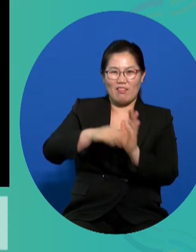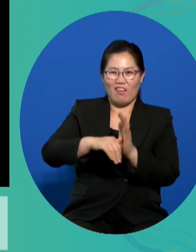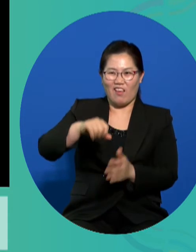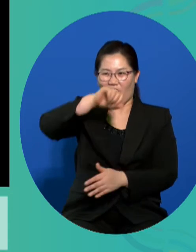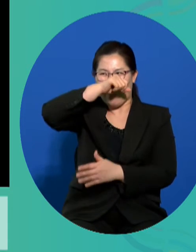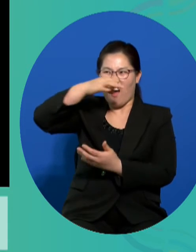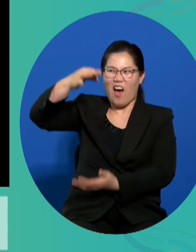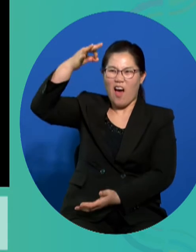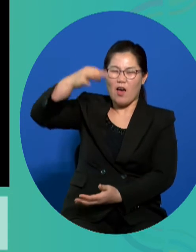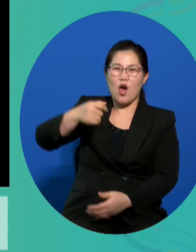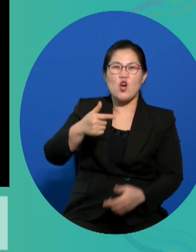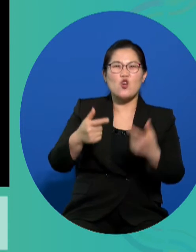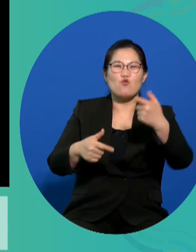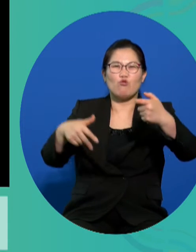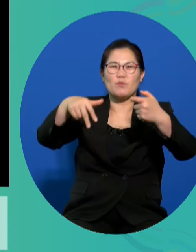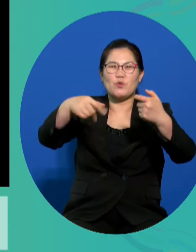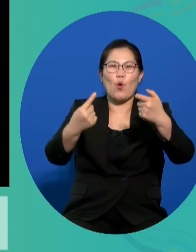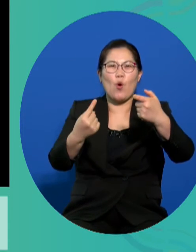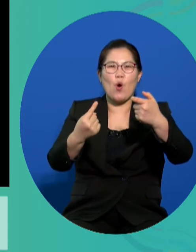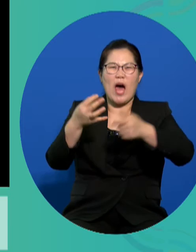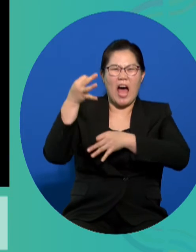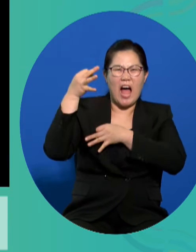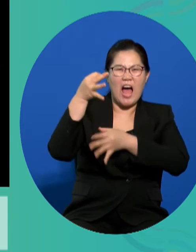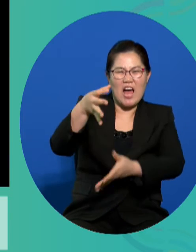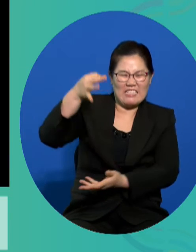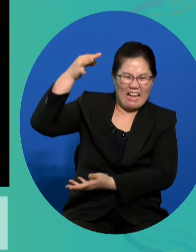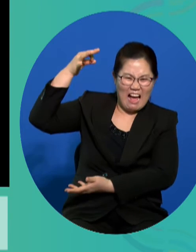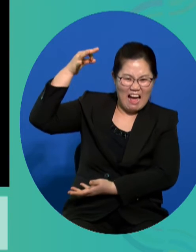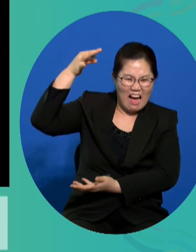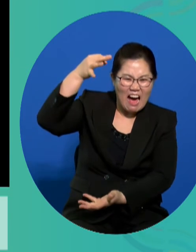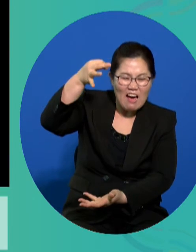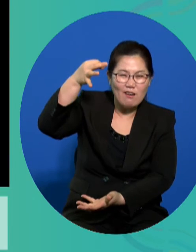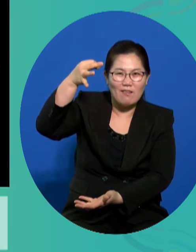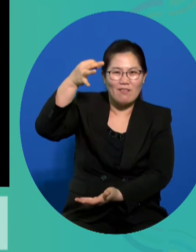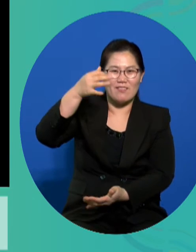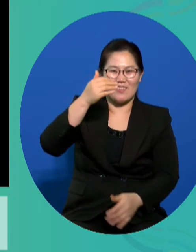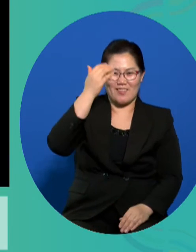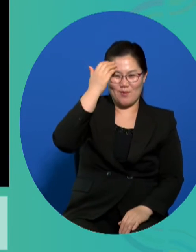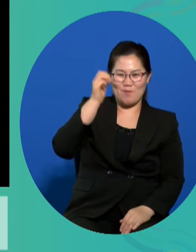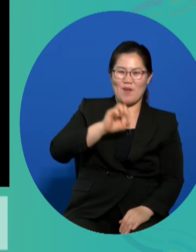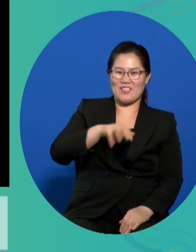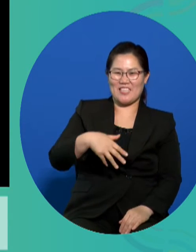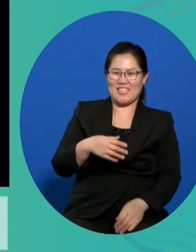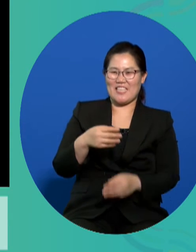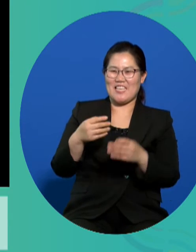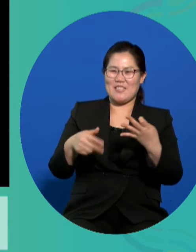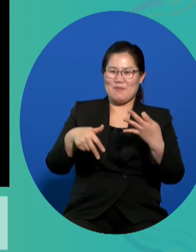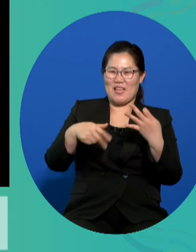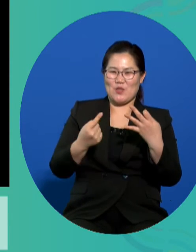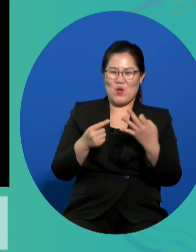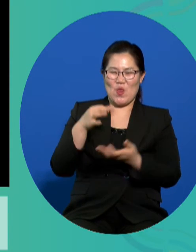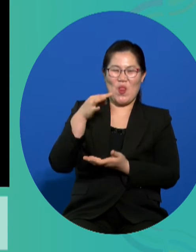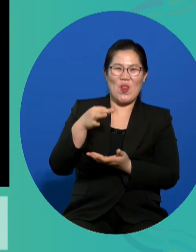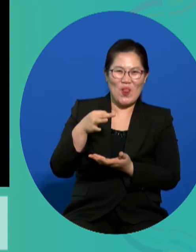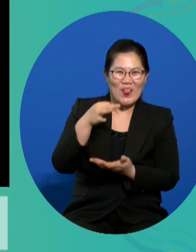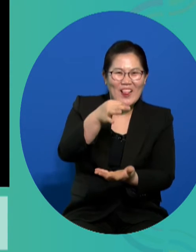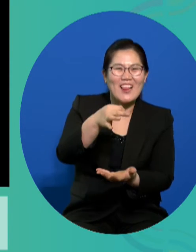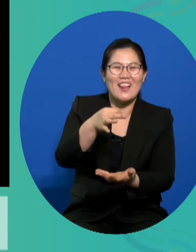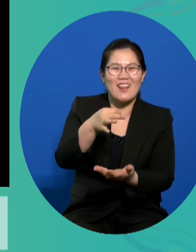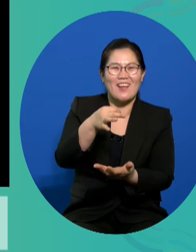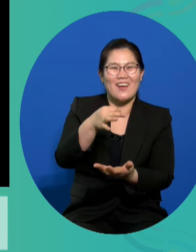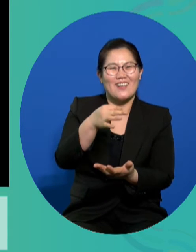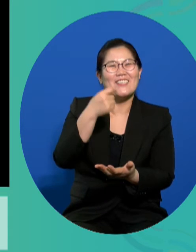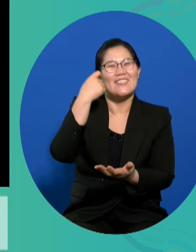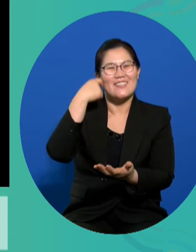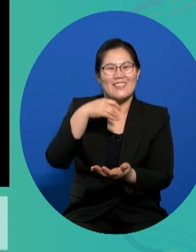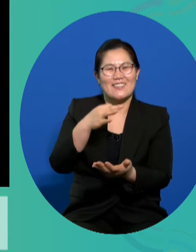보시다시피 거의 60조 원 이상이 투입이 됐습니다. 그거에 비하면 우리나라 14조 원 들어간 거는 상당히 저렴하게